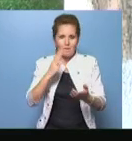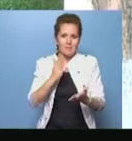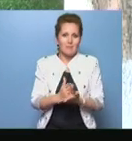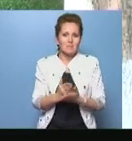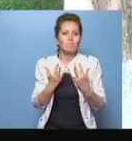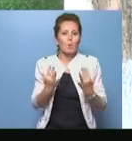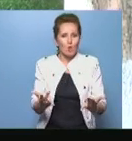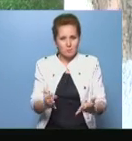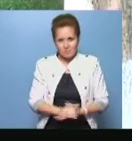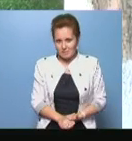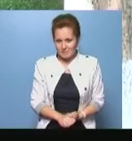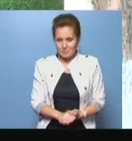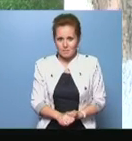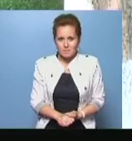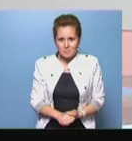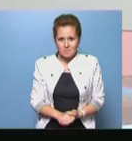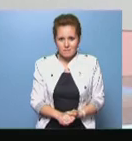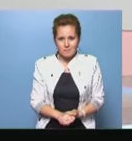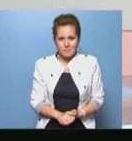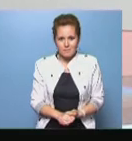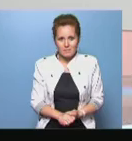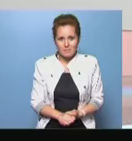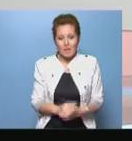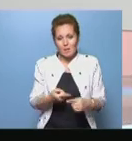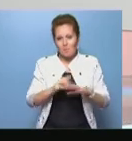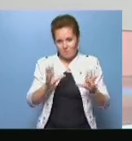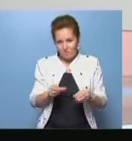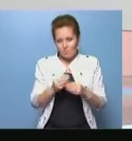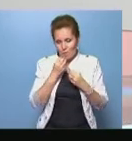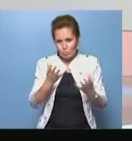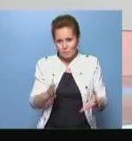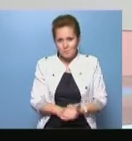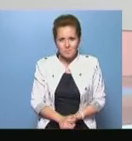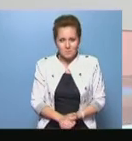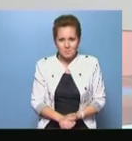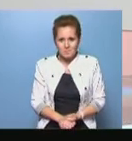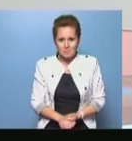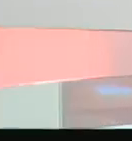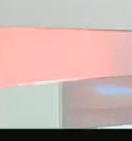Бусыгин, телеканал «Моя Удмуртия». На этом все. Всего доброго и до встречи.